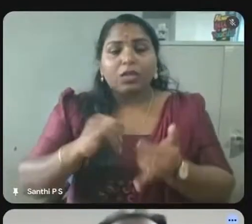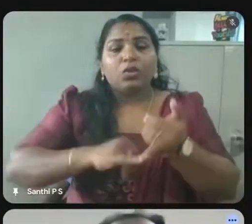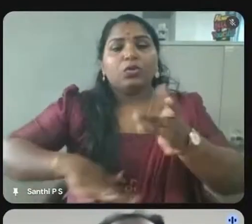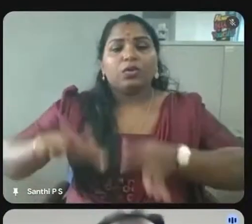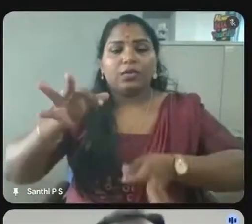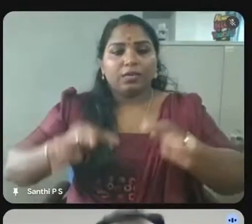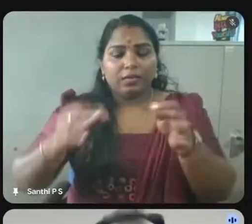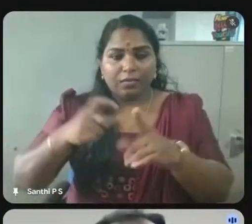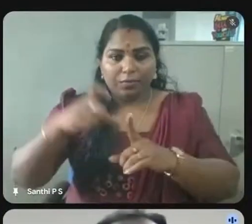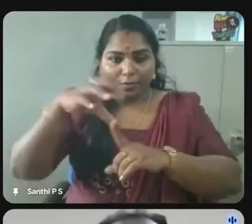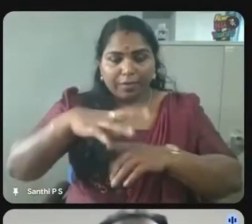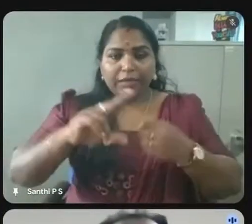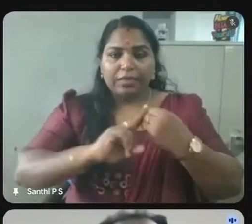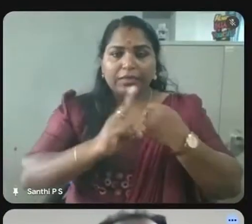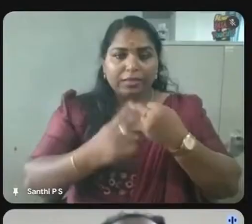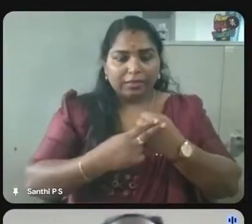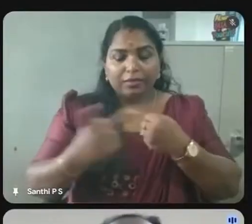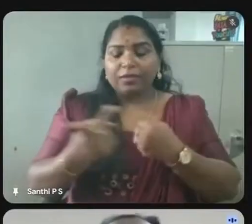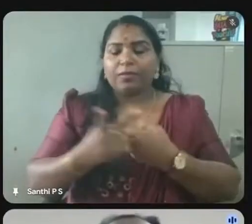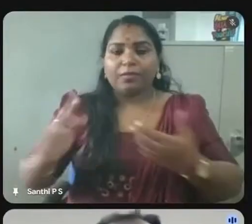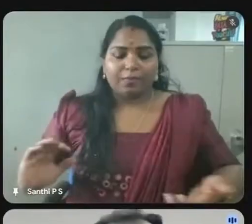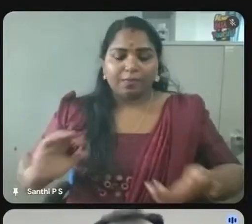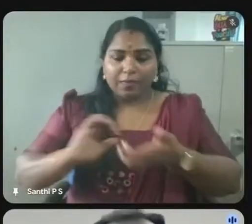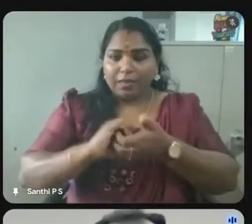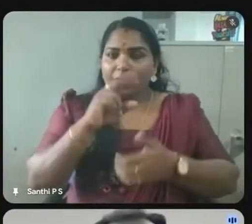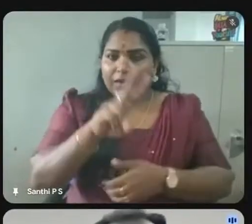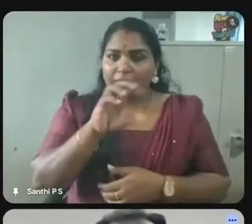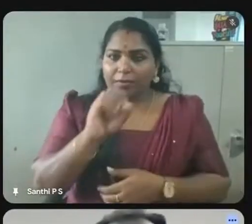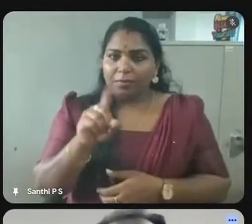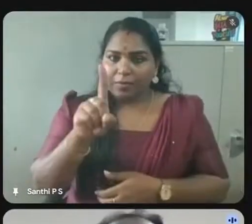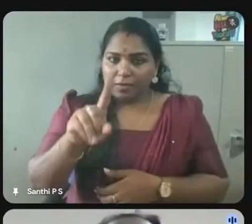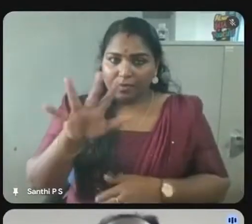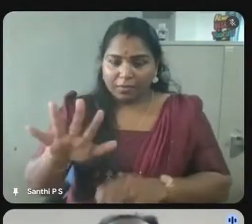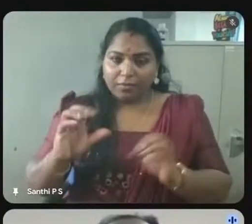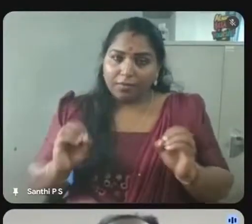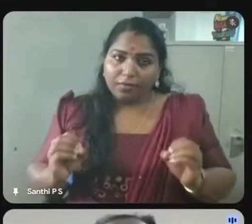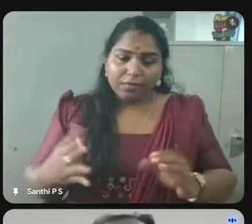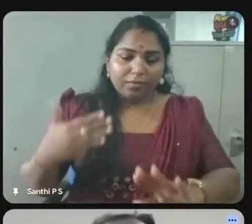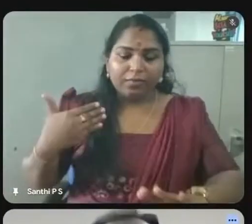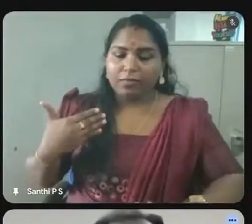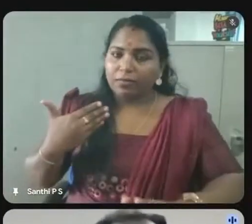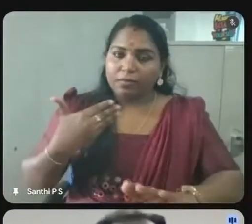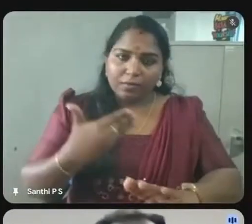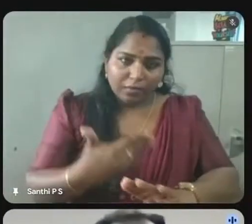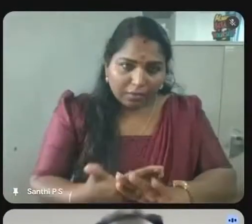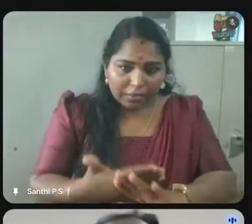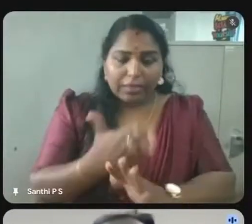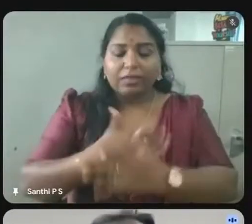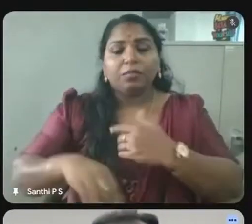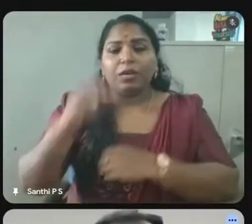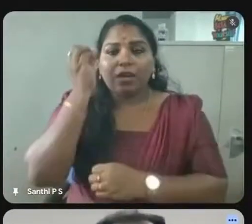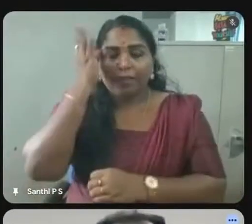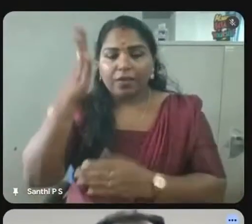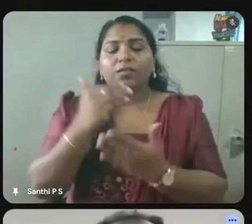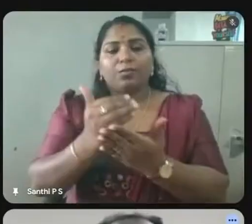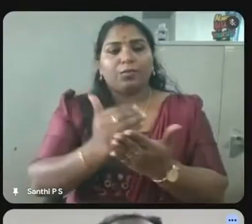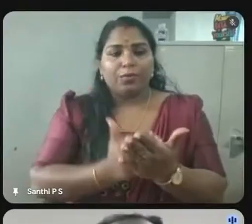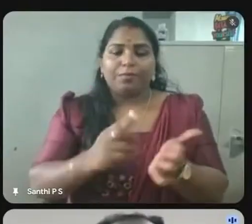വകുപ്പും നിഷും സംയുക്തമായി 2015 മുതൽ നടത്തിവരുന്ന ഭിന്നശേഷി അവബോധന പരിപാടിയാണ് നിഡാസ്.